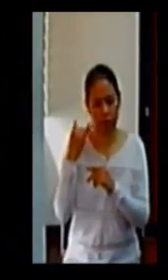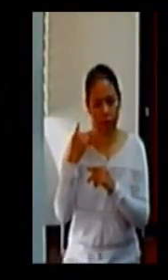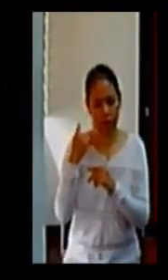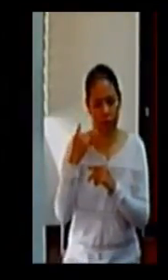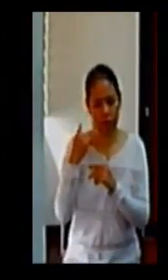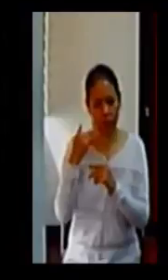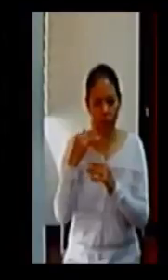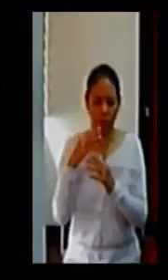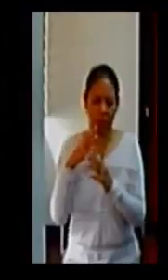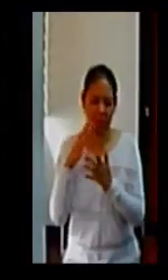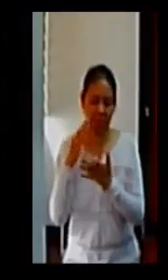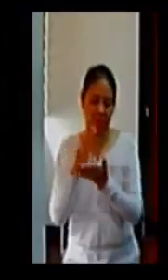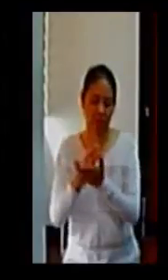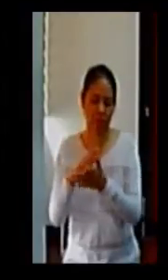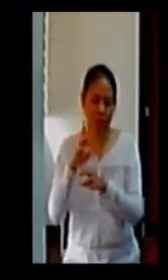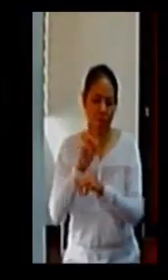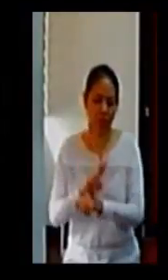ritual practices.